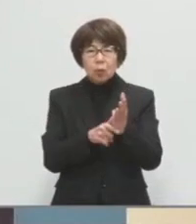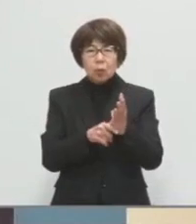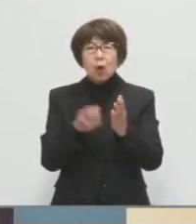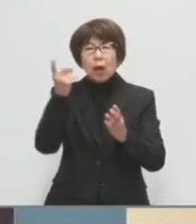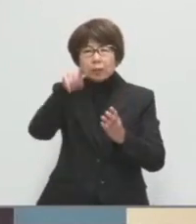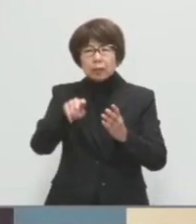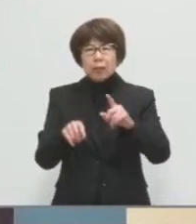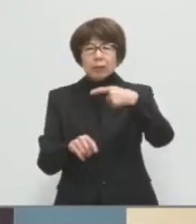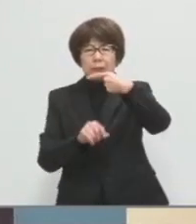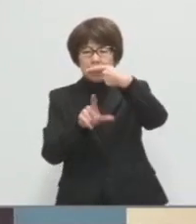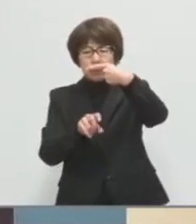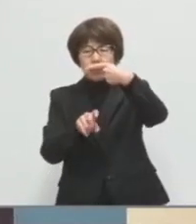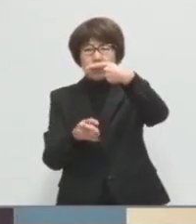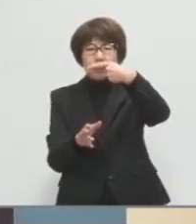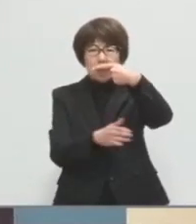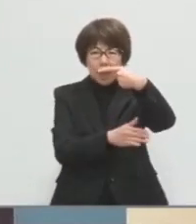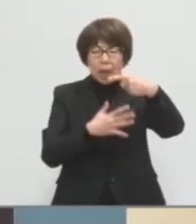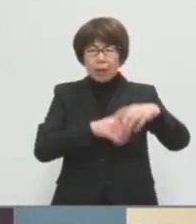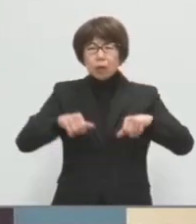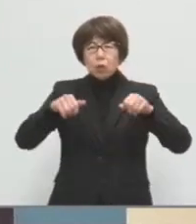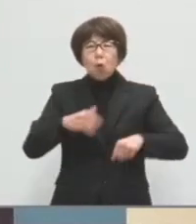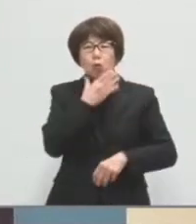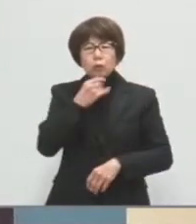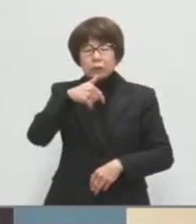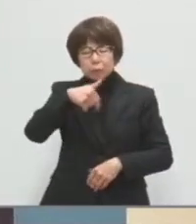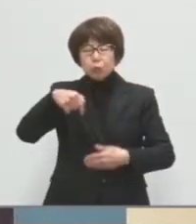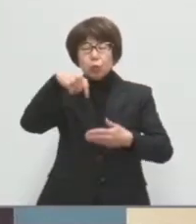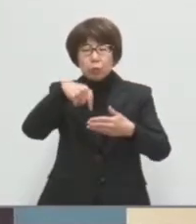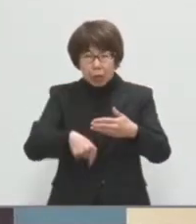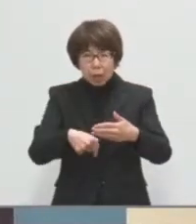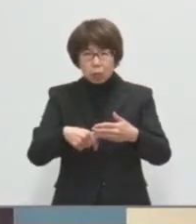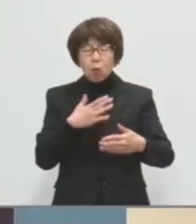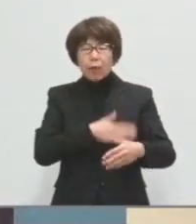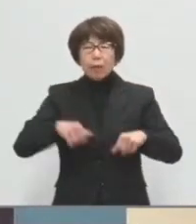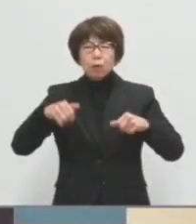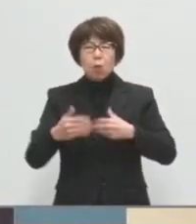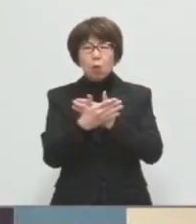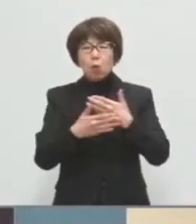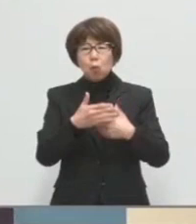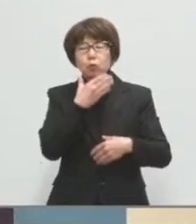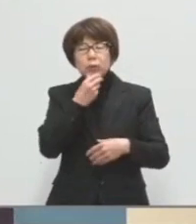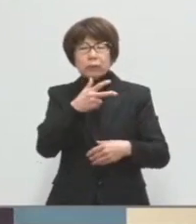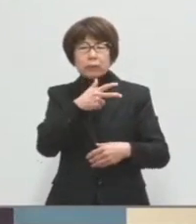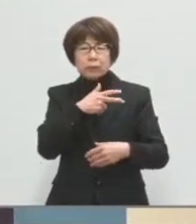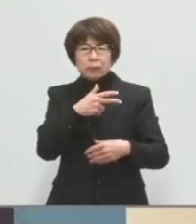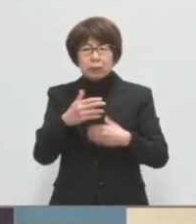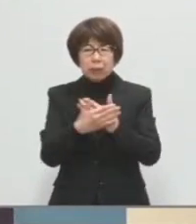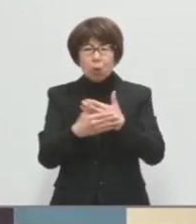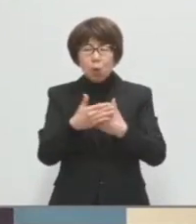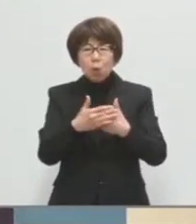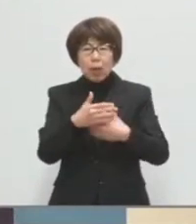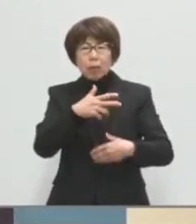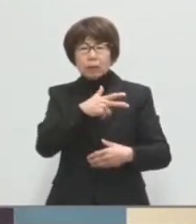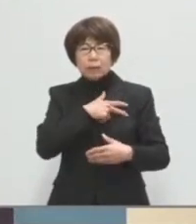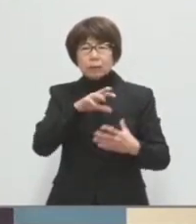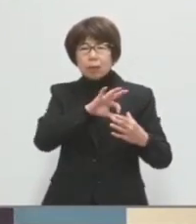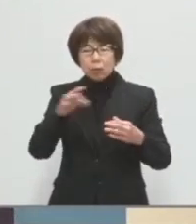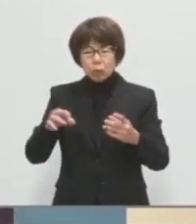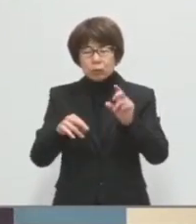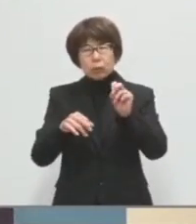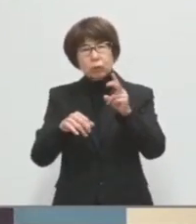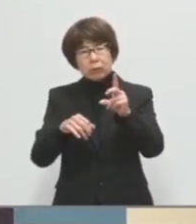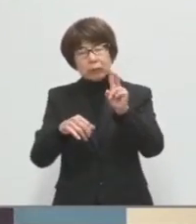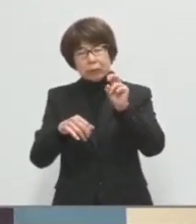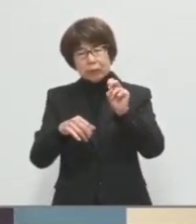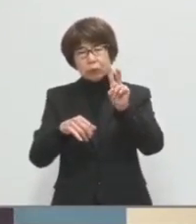から健康福祉部内の保健師さんなどの技術系職員を中心に20u 2名を